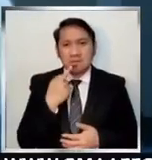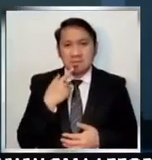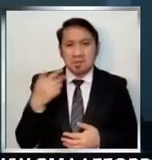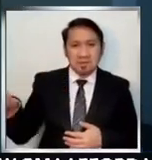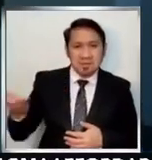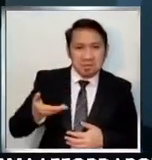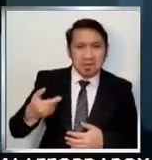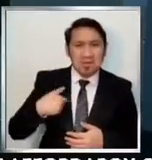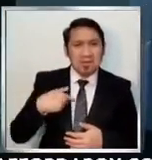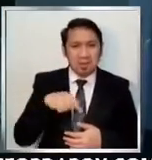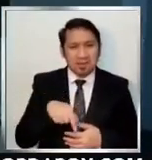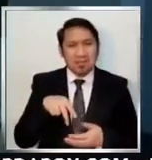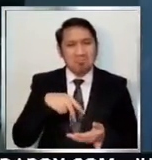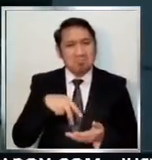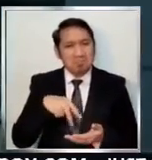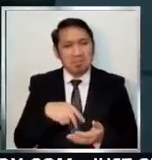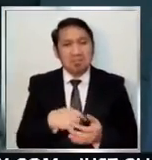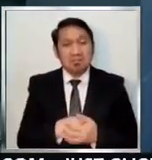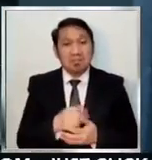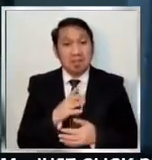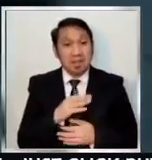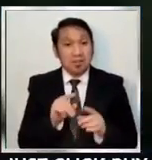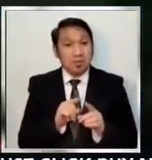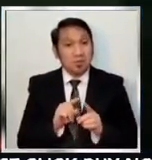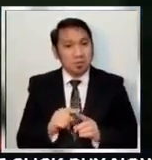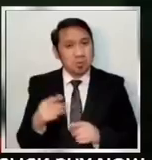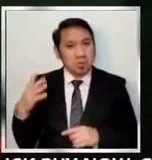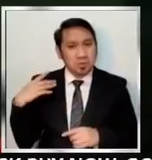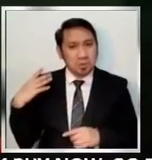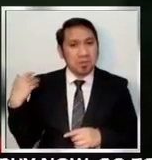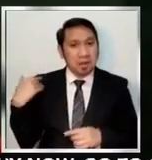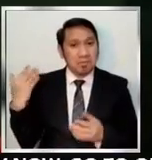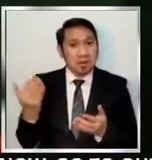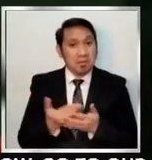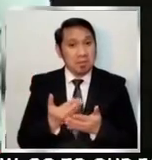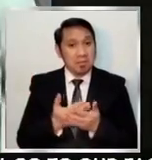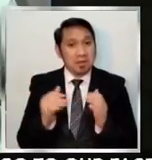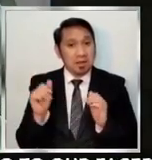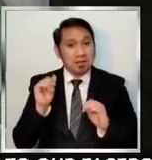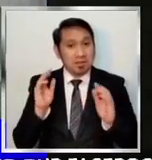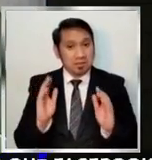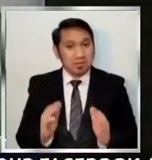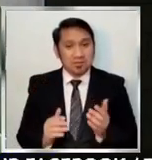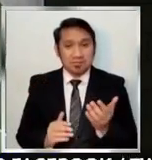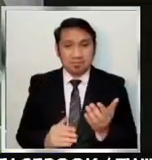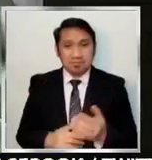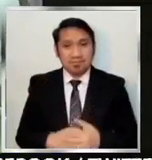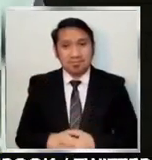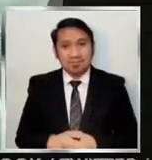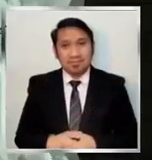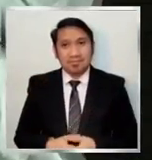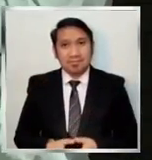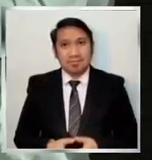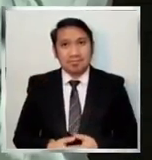mga paparating pang veteran at bigating stars sa serye. Katatibayan, updated sa showbiz happenings.